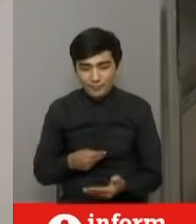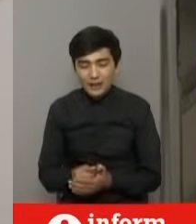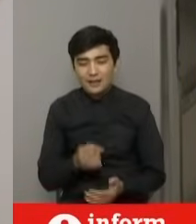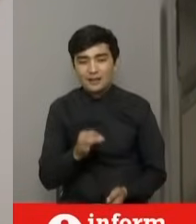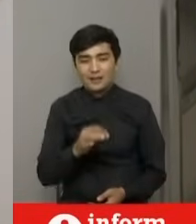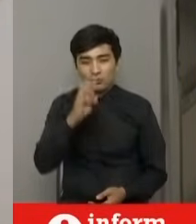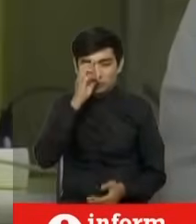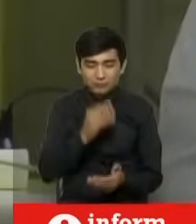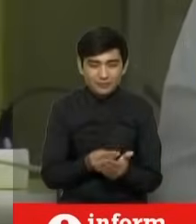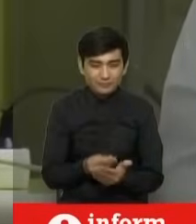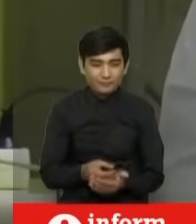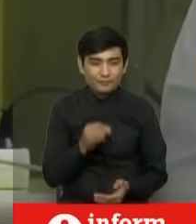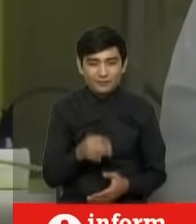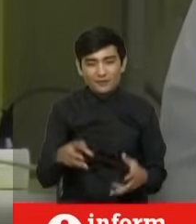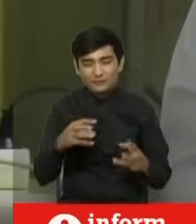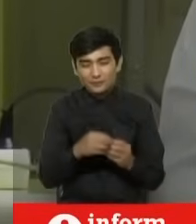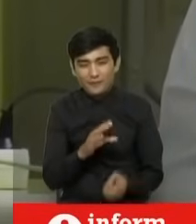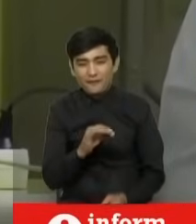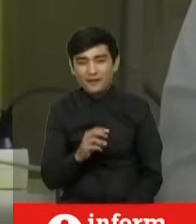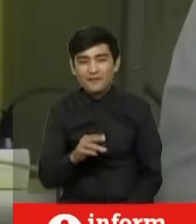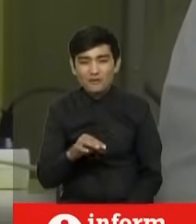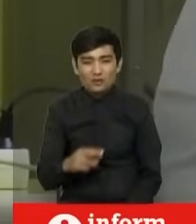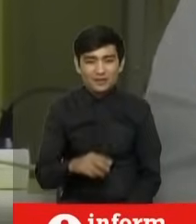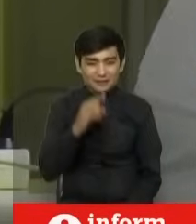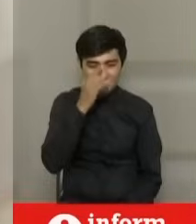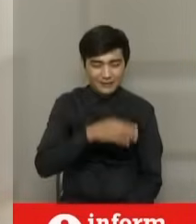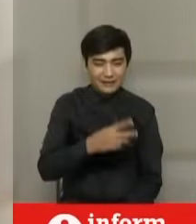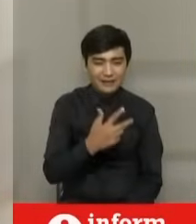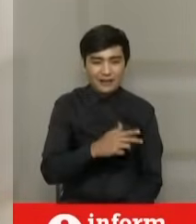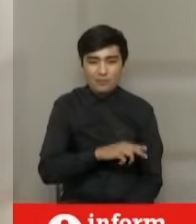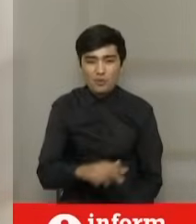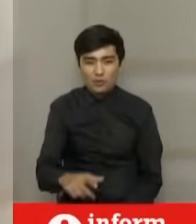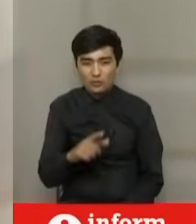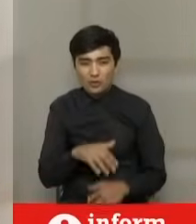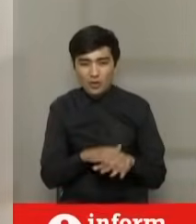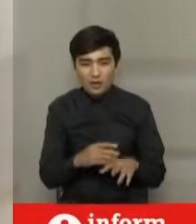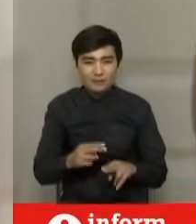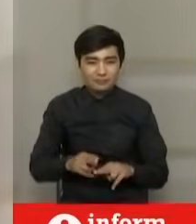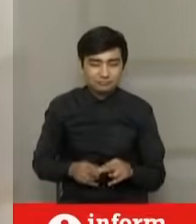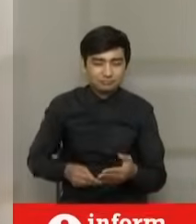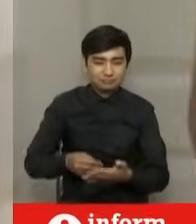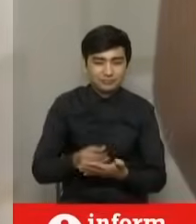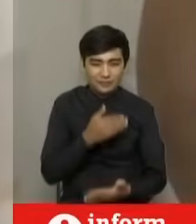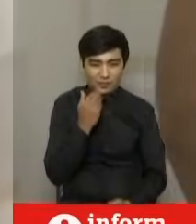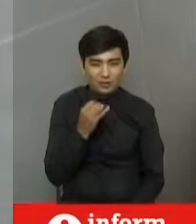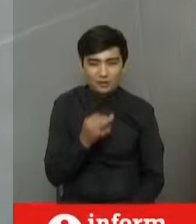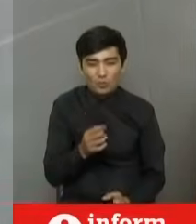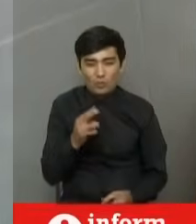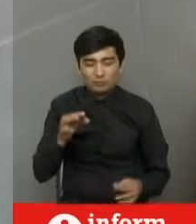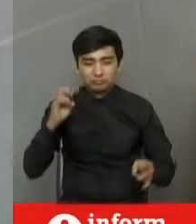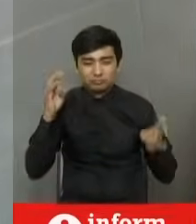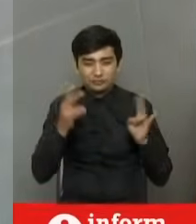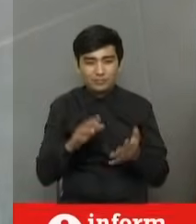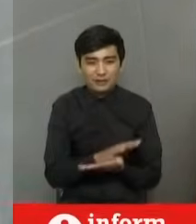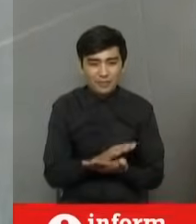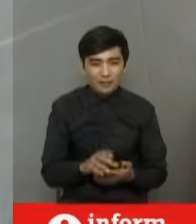мало времени прошло, чтобы делать выводы. К тому же в стране 3 миллиона граждан не оплачивают взносы, но пользуются довольно широким бесплатным